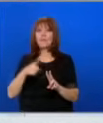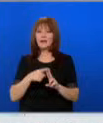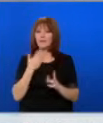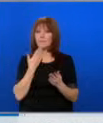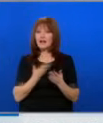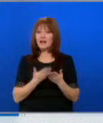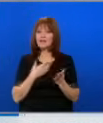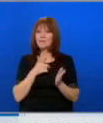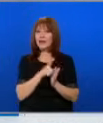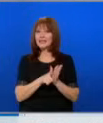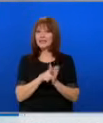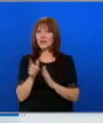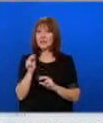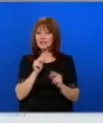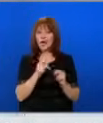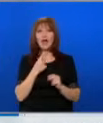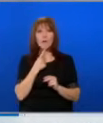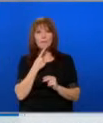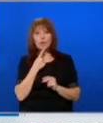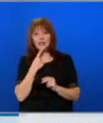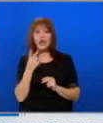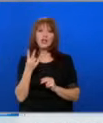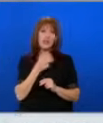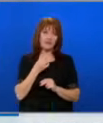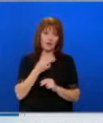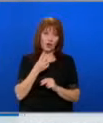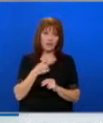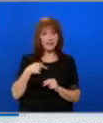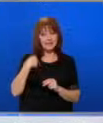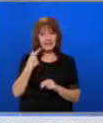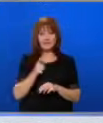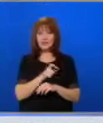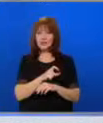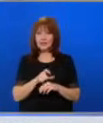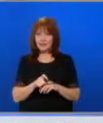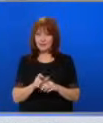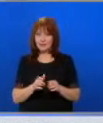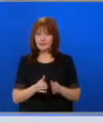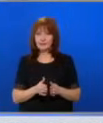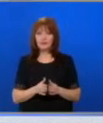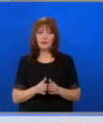извънредно заседание в понеделник и друго във вторник следващата седмица. Още сега от Вера Александрова.